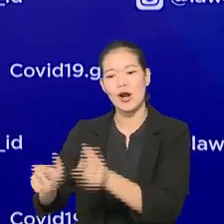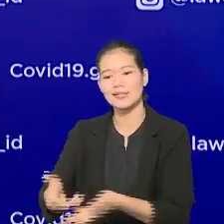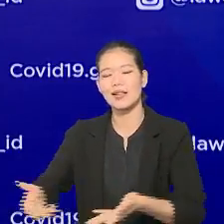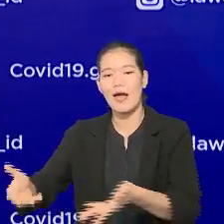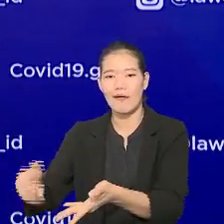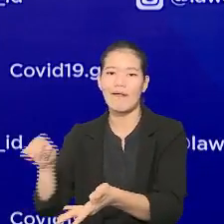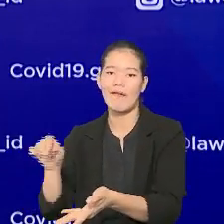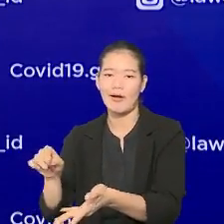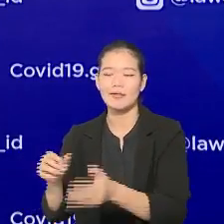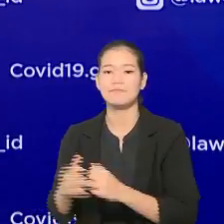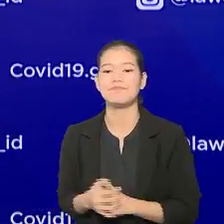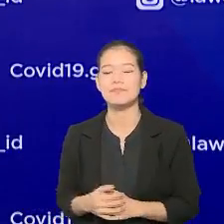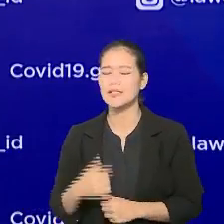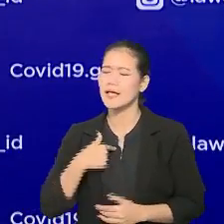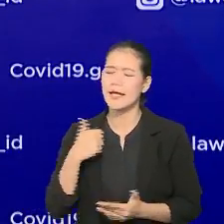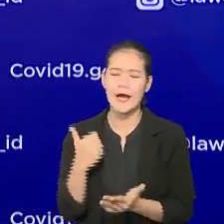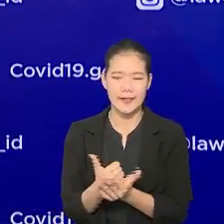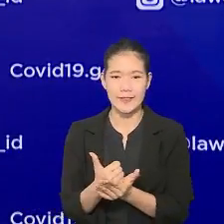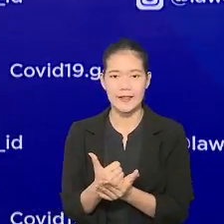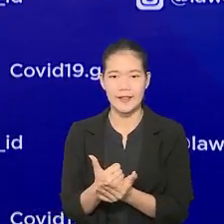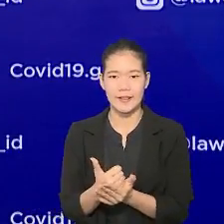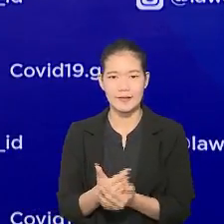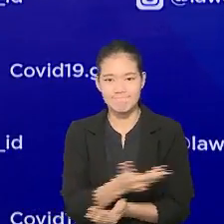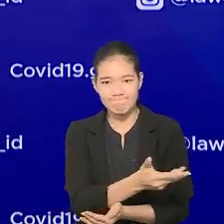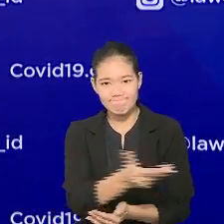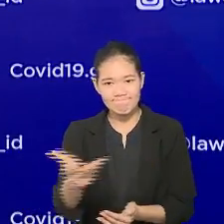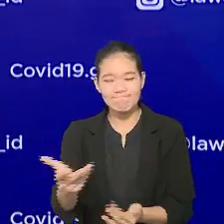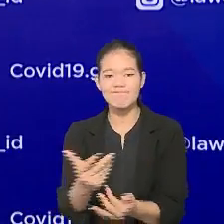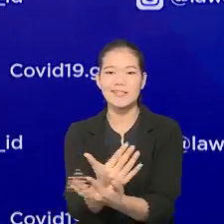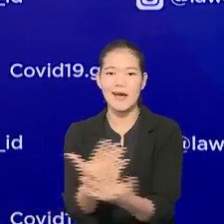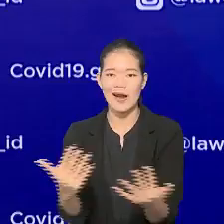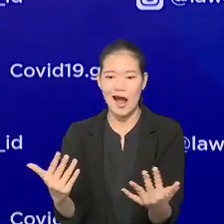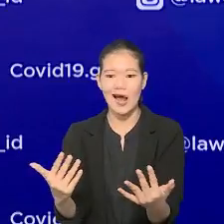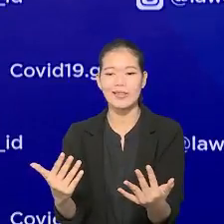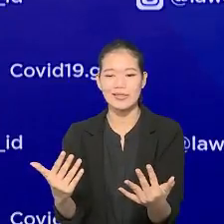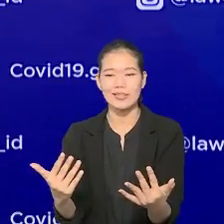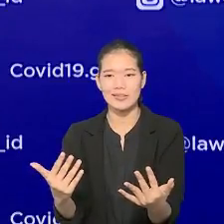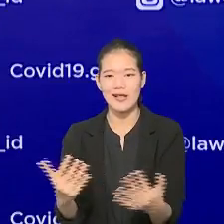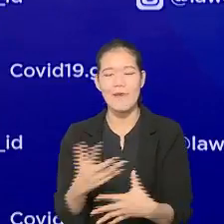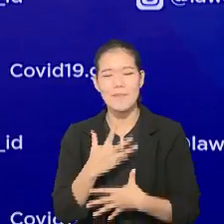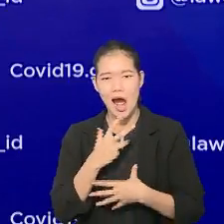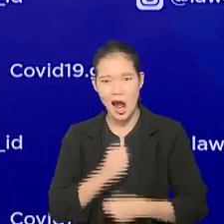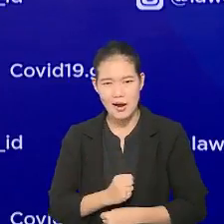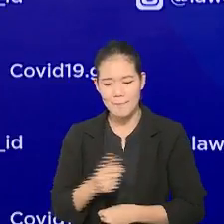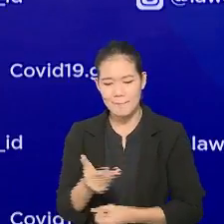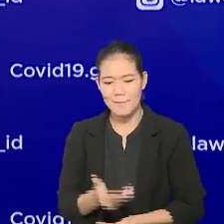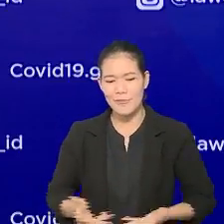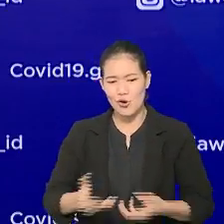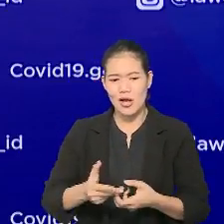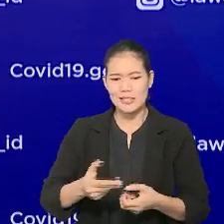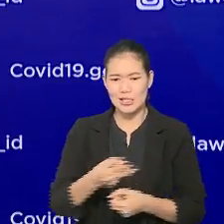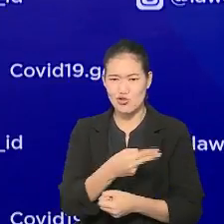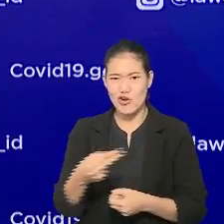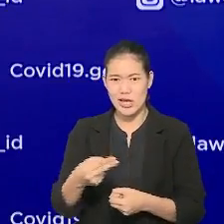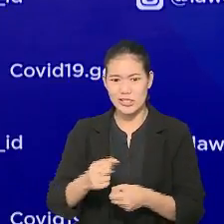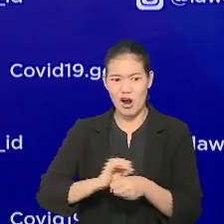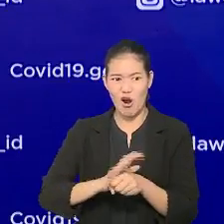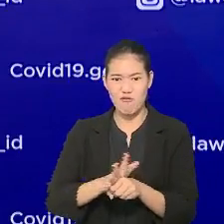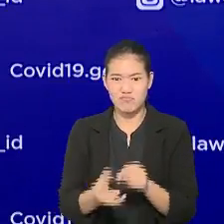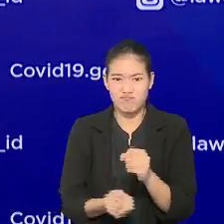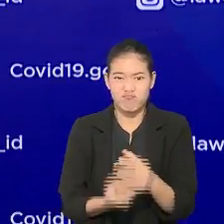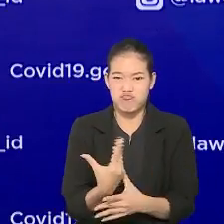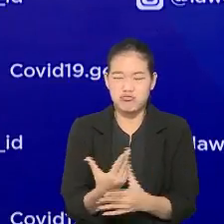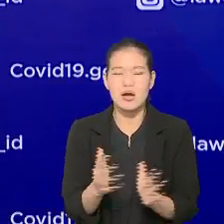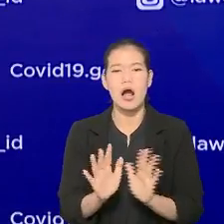sekitar. Saya yakin bahwa seluruh elemen masyarakat berharap Indonesia tidak akan mengalami lonjakan kasus,